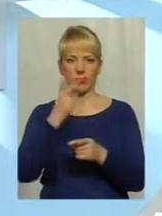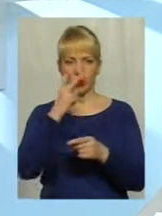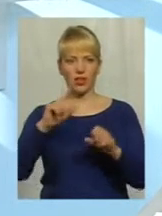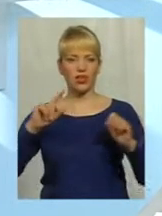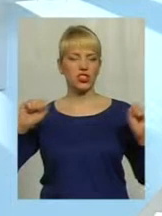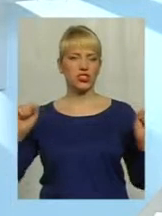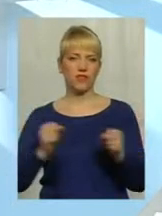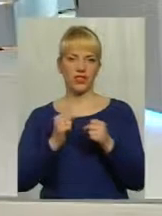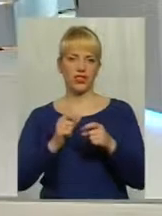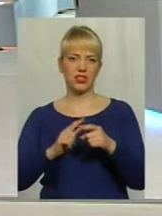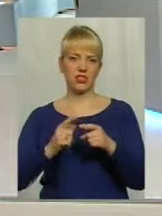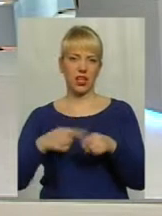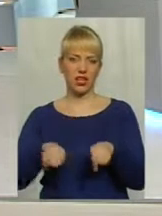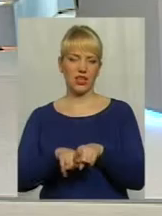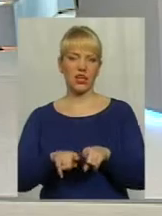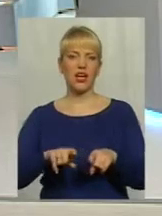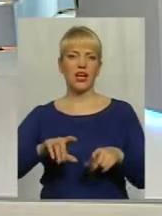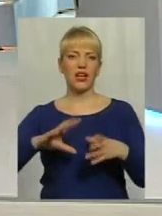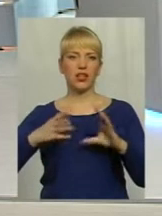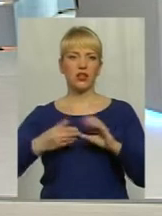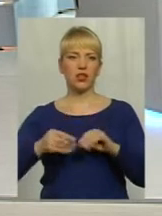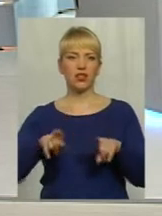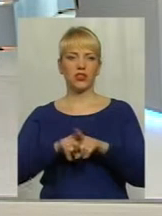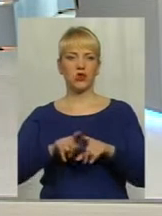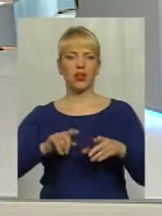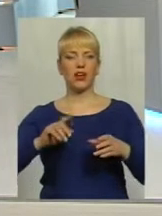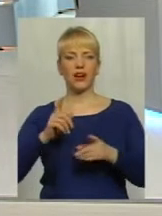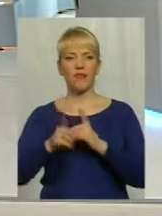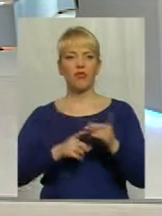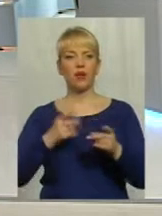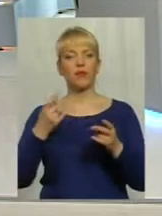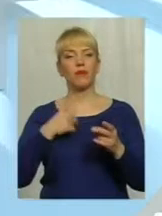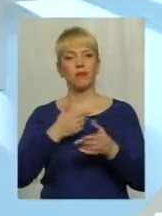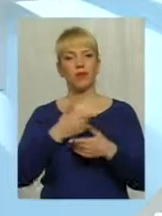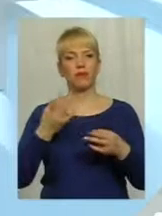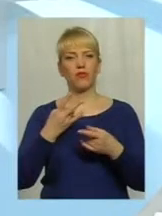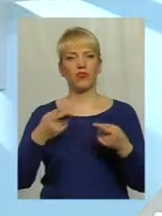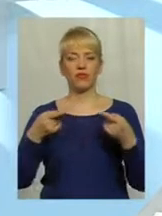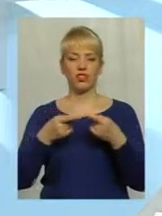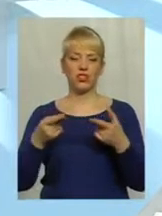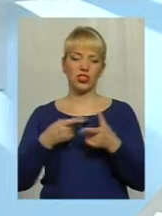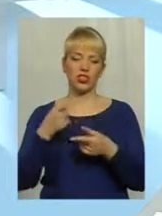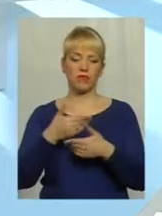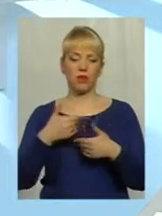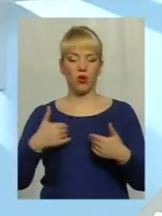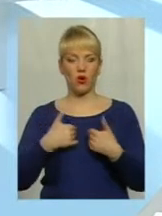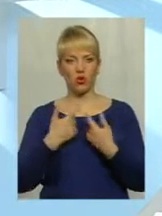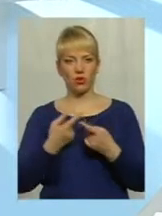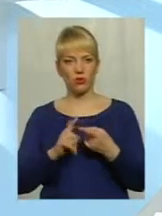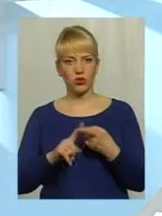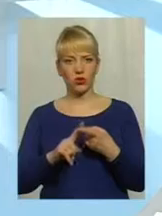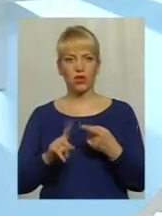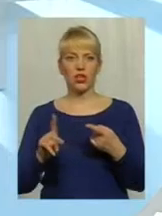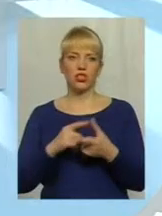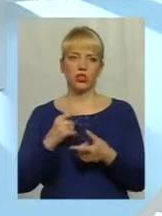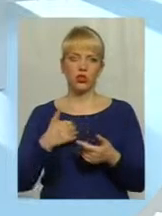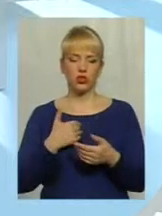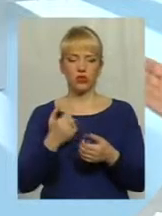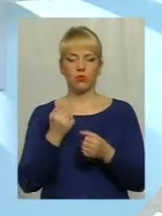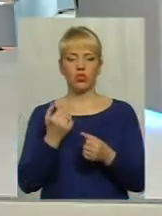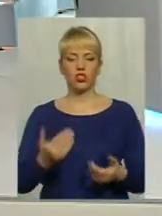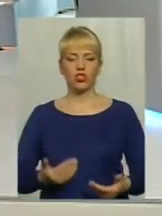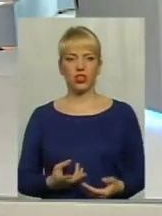результатів такої реформи. Але ми маємо визначитися, чи ми хочемо цього, чи ми хочемо жити по Біблії.